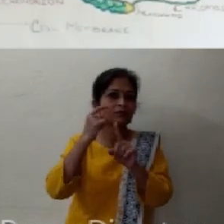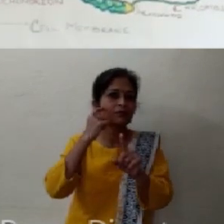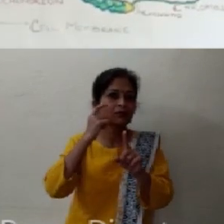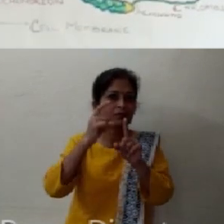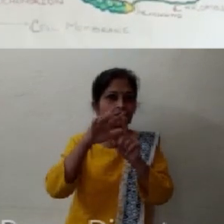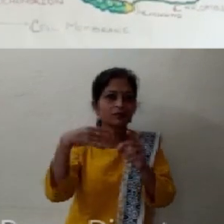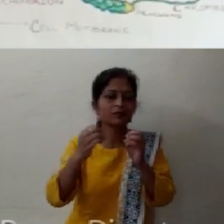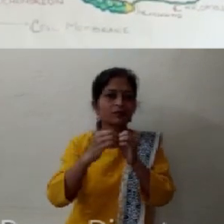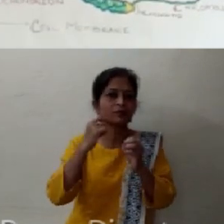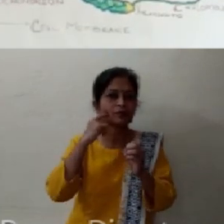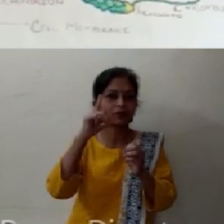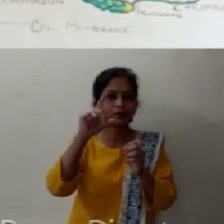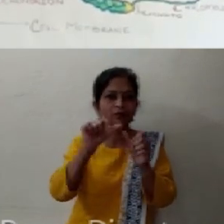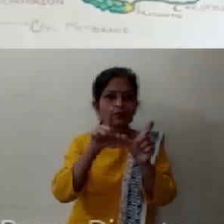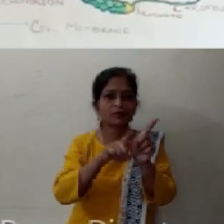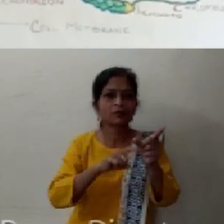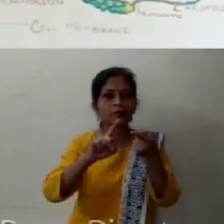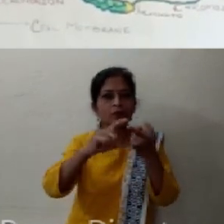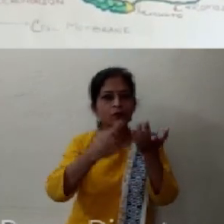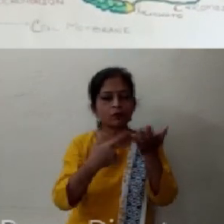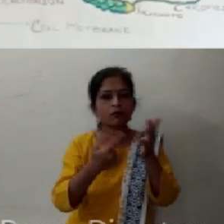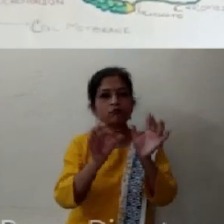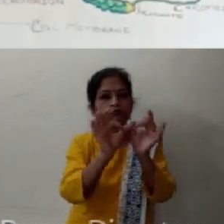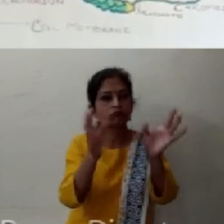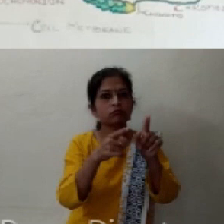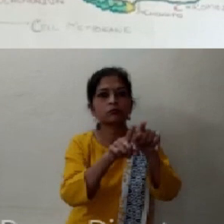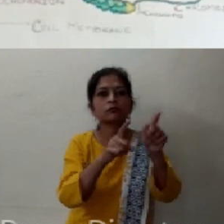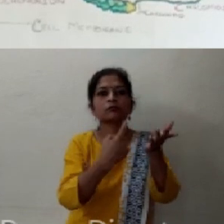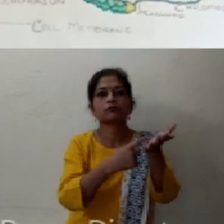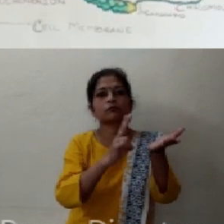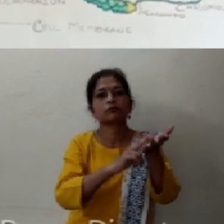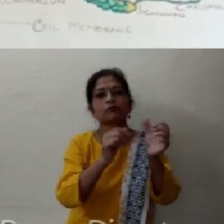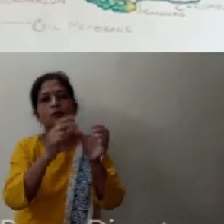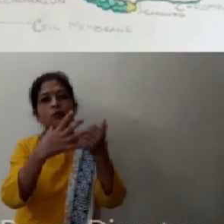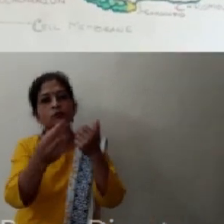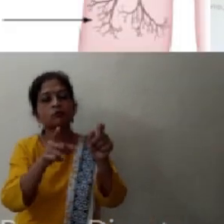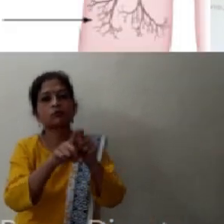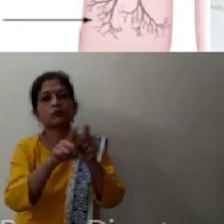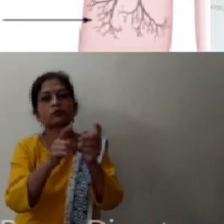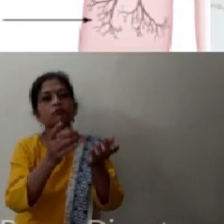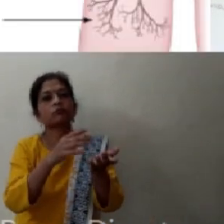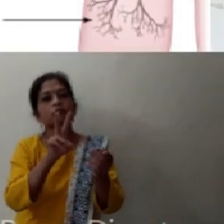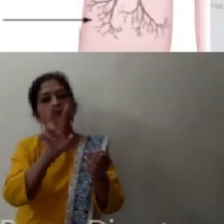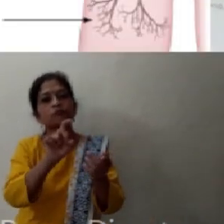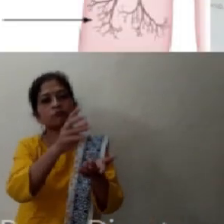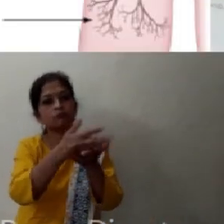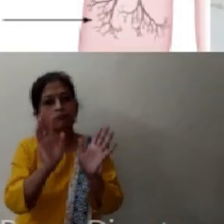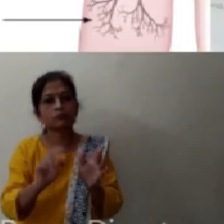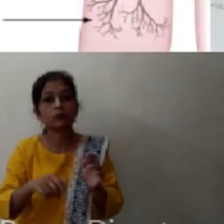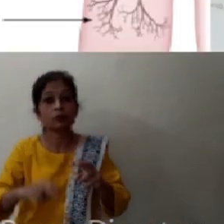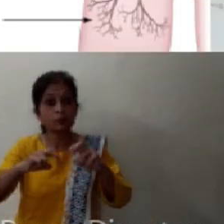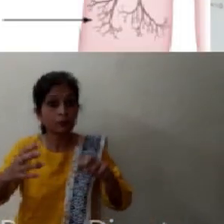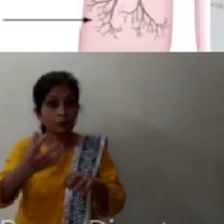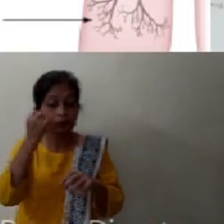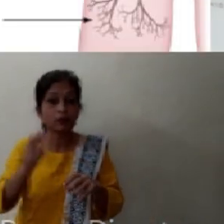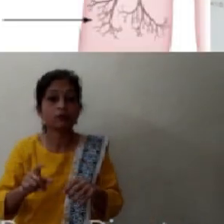विषाणु वहीं दम तोड़ देता है। दूसरी बात, शोध ये बताता है कि पहले 3 दिन तक ये विषाणु नाक और